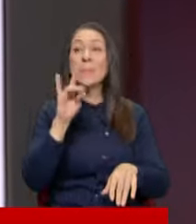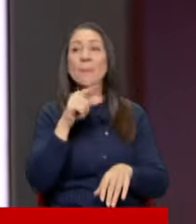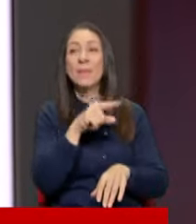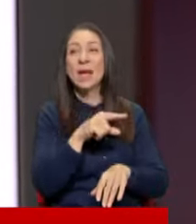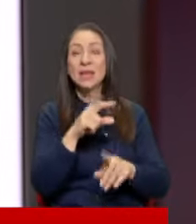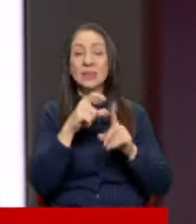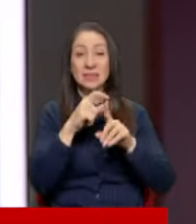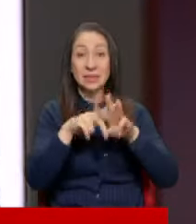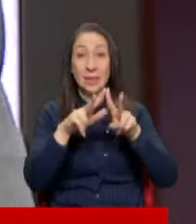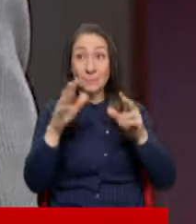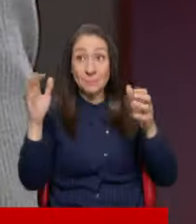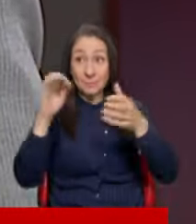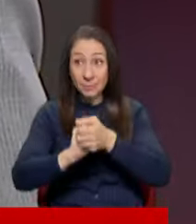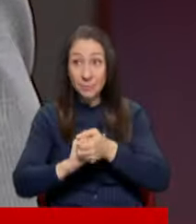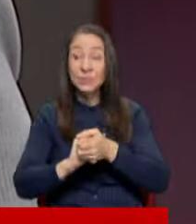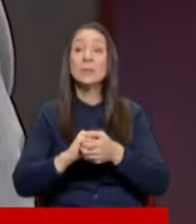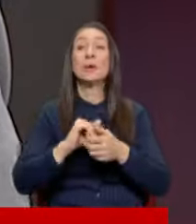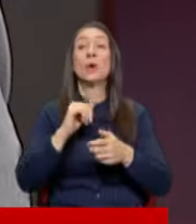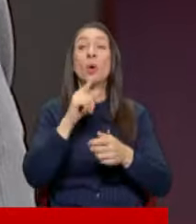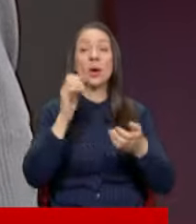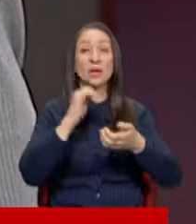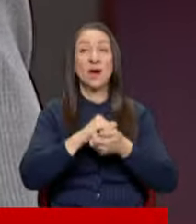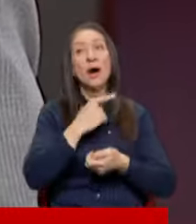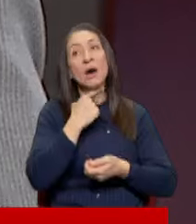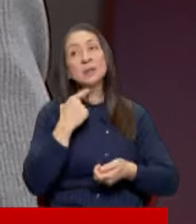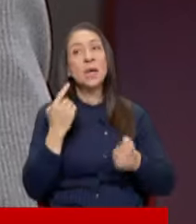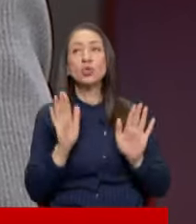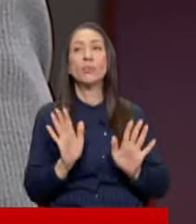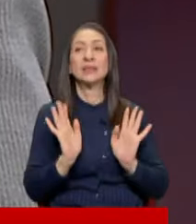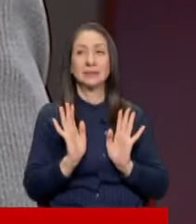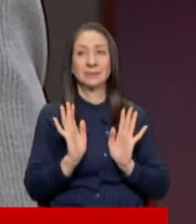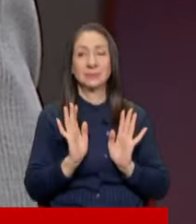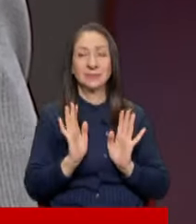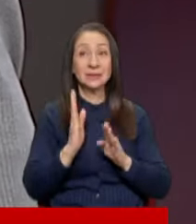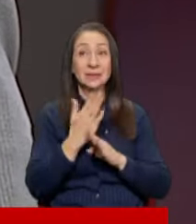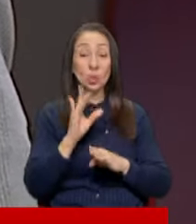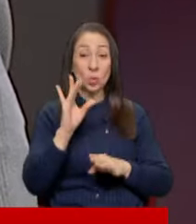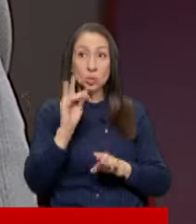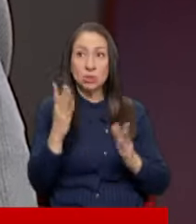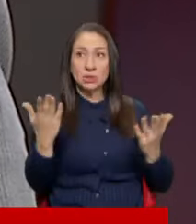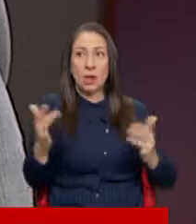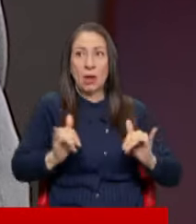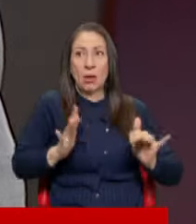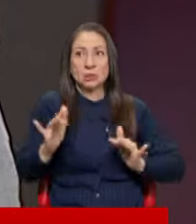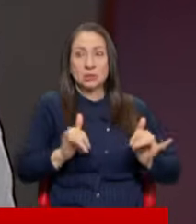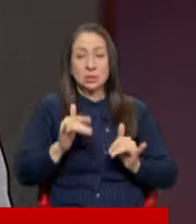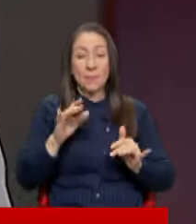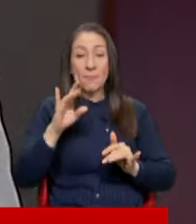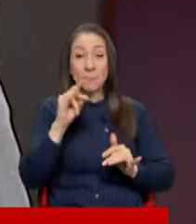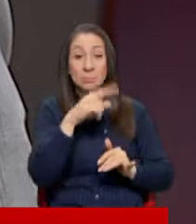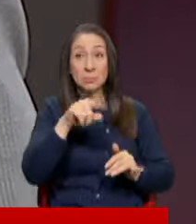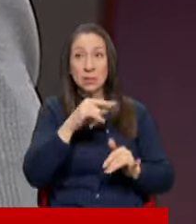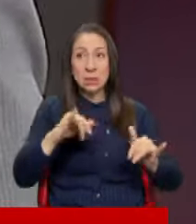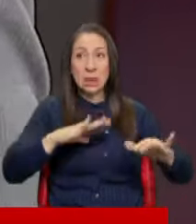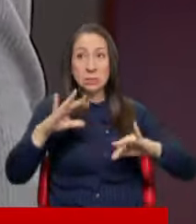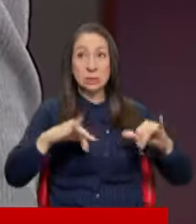Partisi demle bir oldukları anda o ittifakta asla kalmaz Çünkü Ülkücüler zaten rahatsız milliyetçi hareketçi